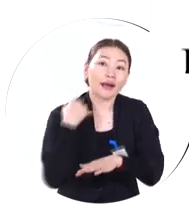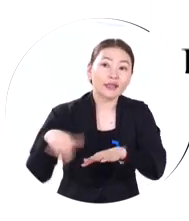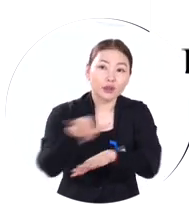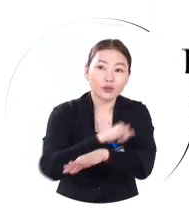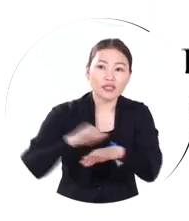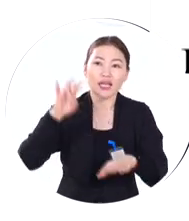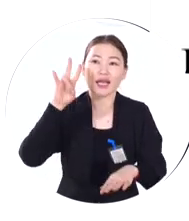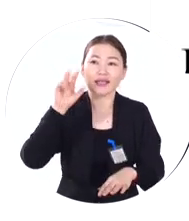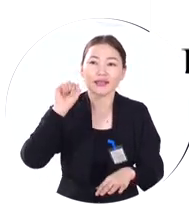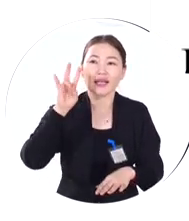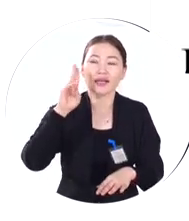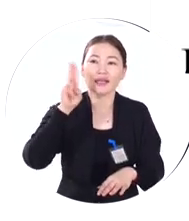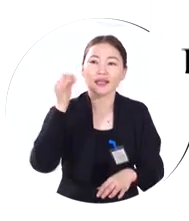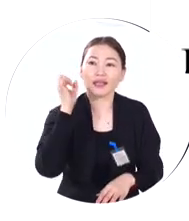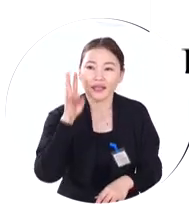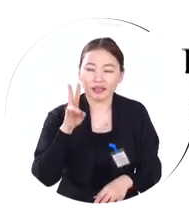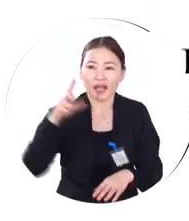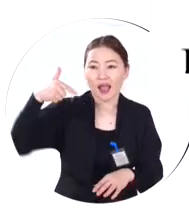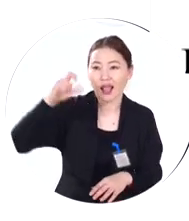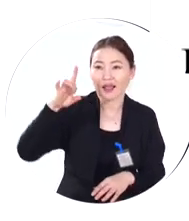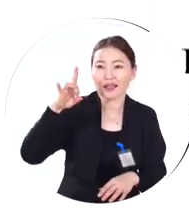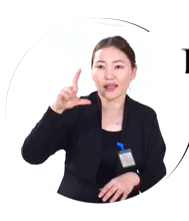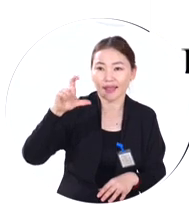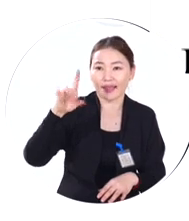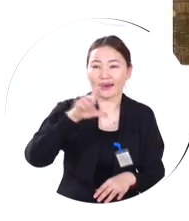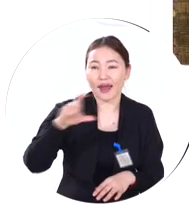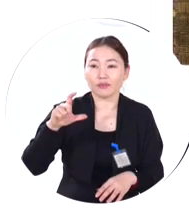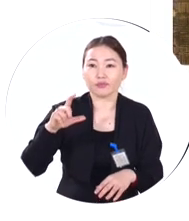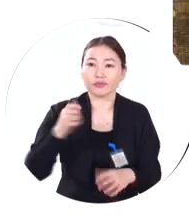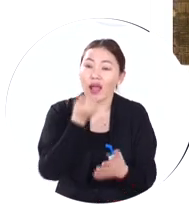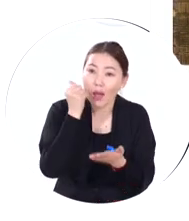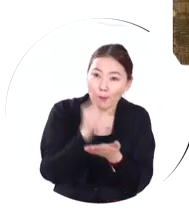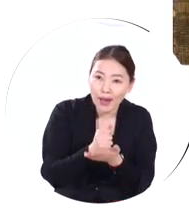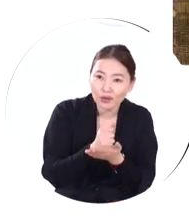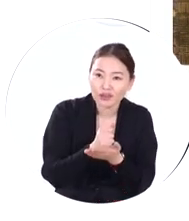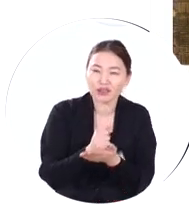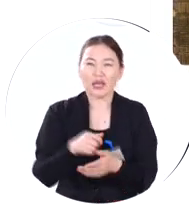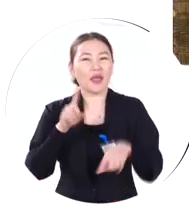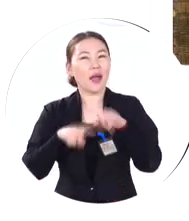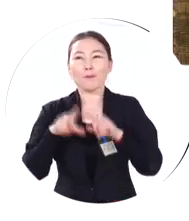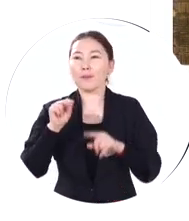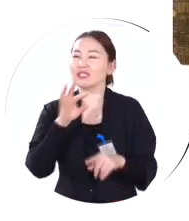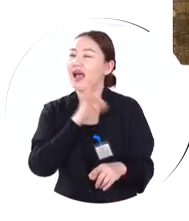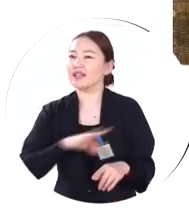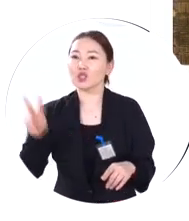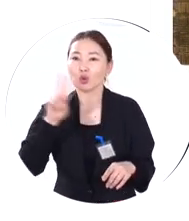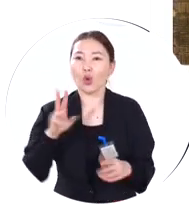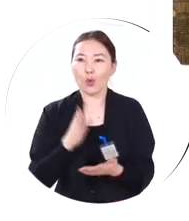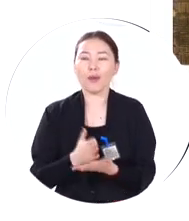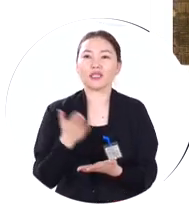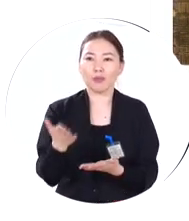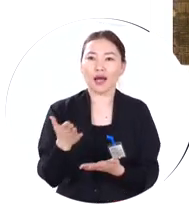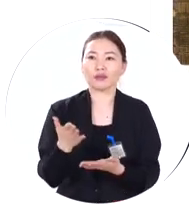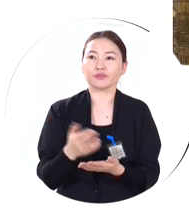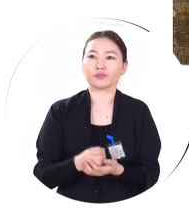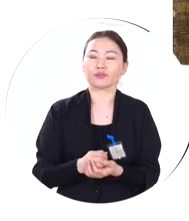хар тамхи нэвтрүүлэх үүрэг хүлээжээ. Бас Англи улс Гонконгийг эзэмшигч дээр нь дайны болон устгуулсан хар тамхины нөхөн төлбөр